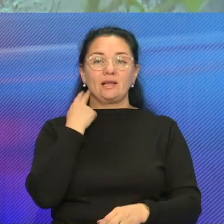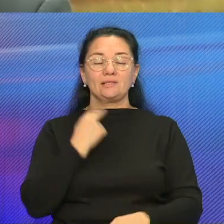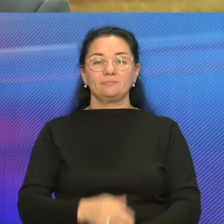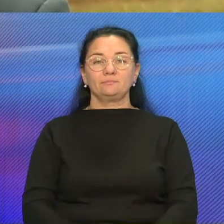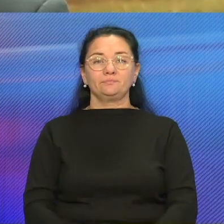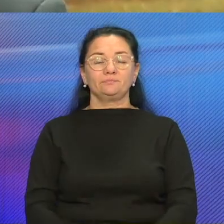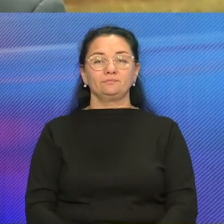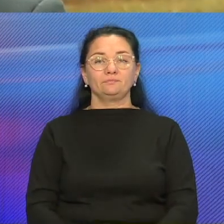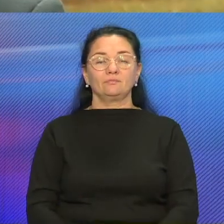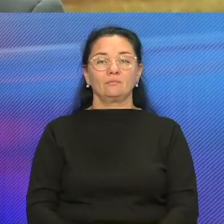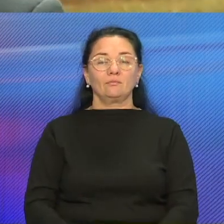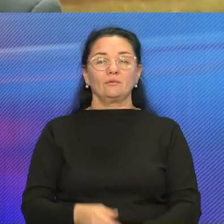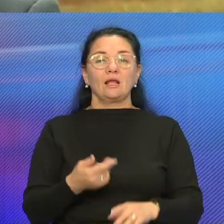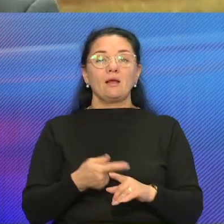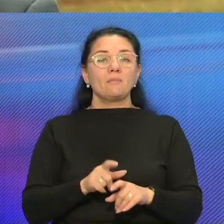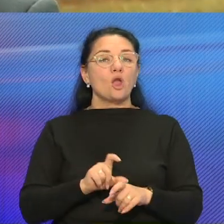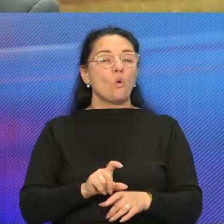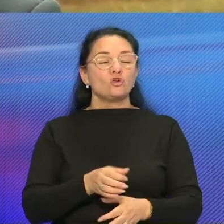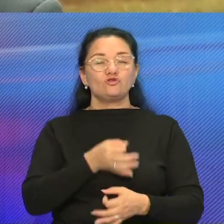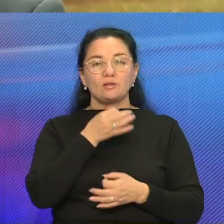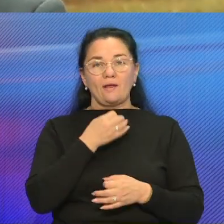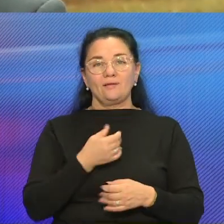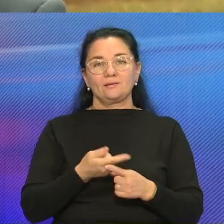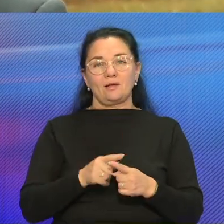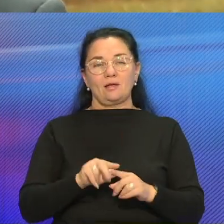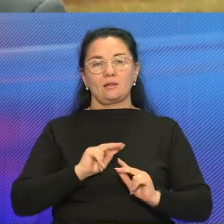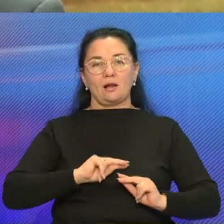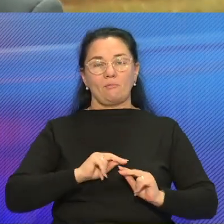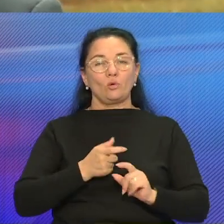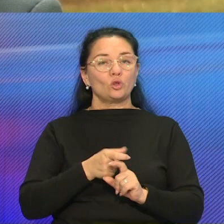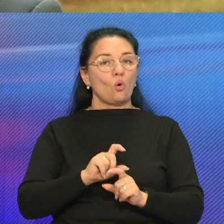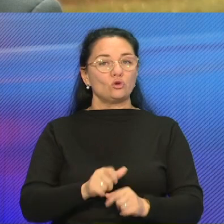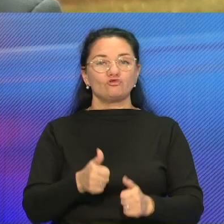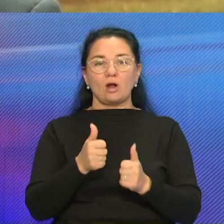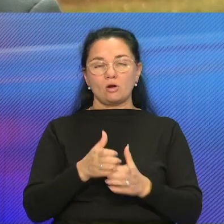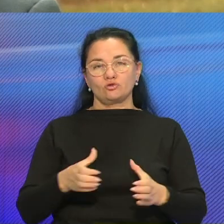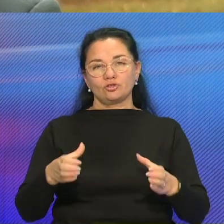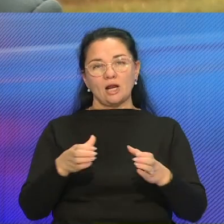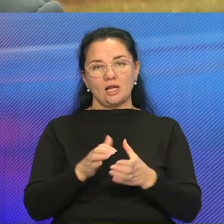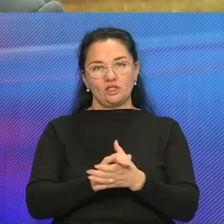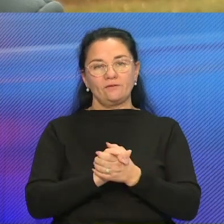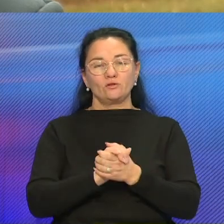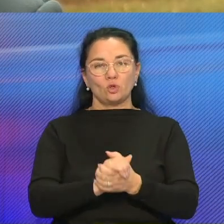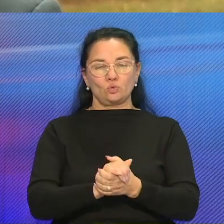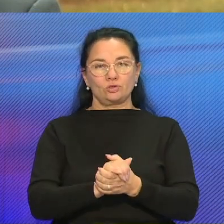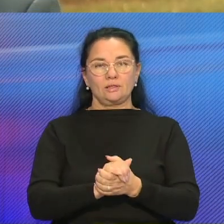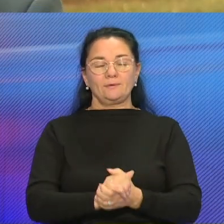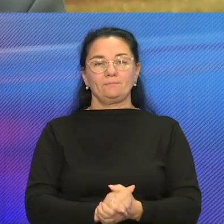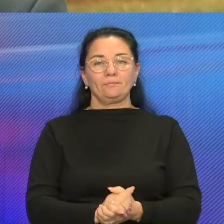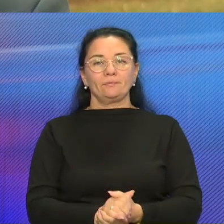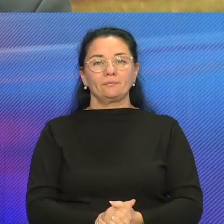Мне очень эта работа нравится. Очень хороший коллектив, дружный, сплочённый.